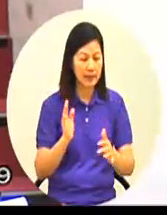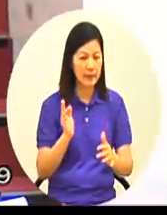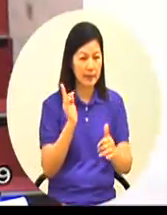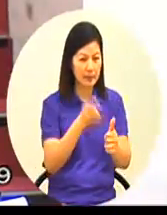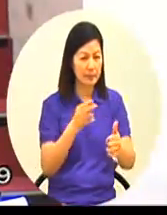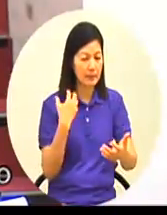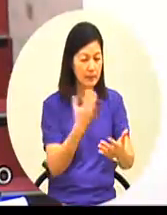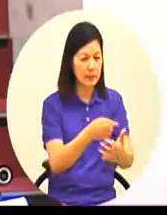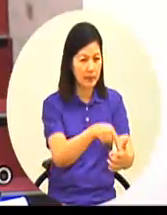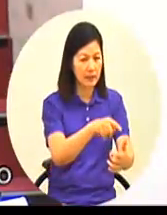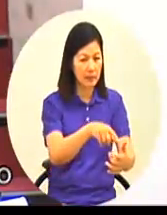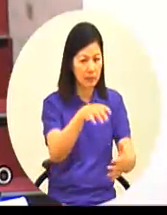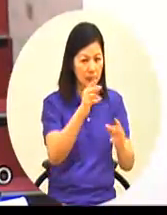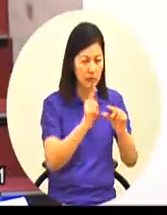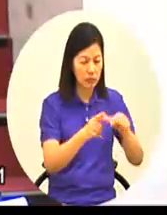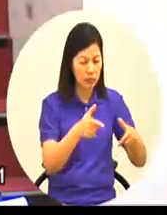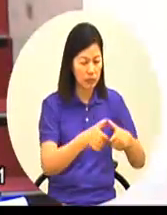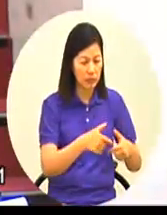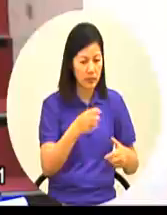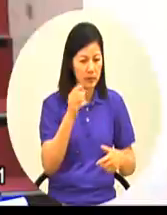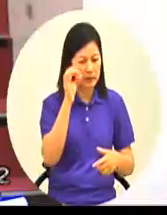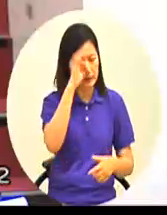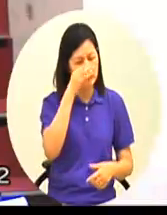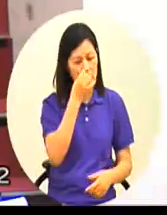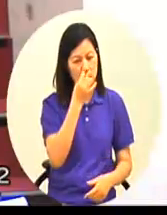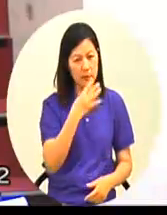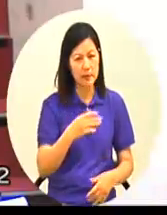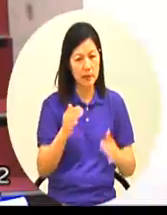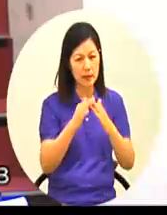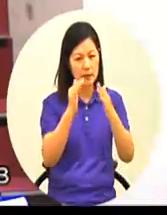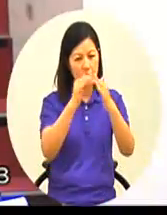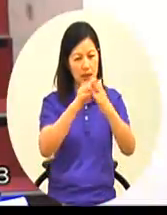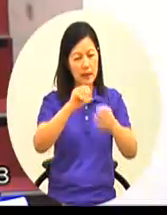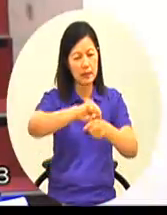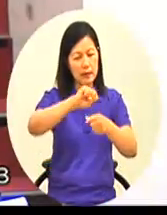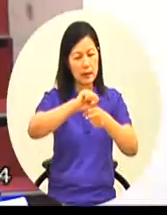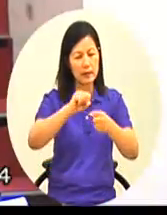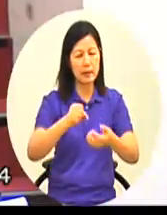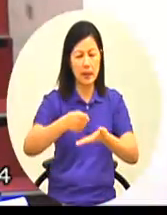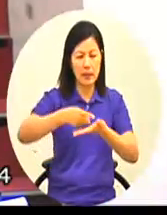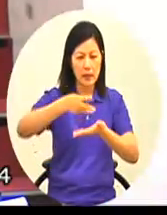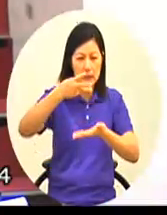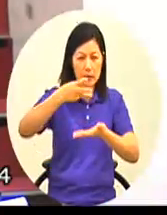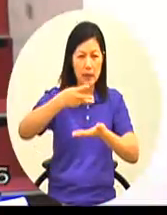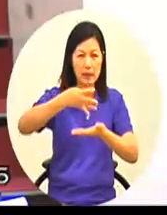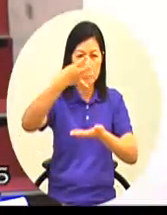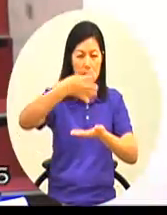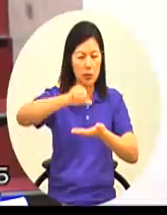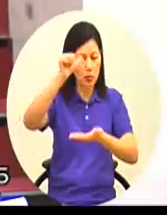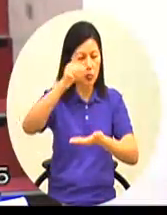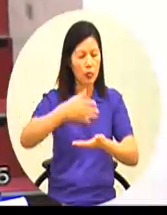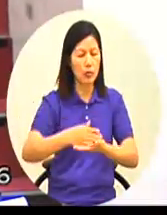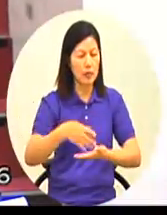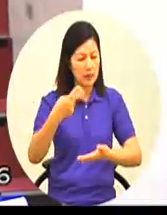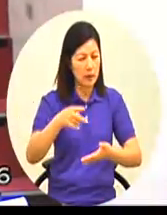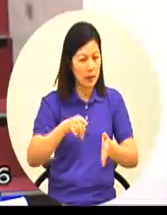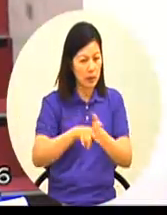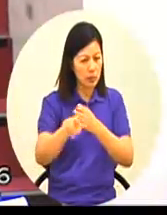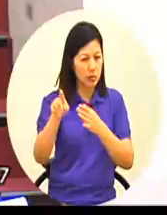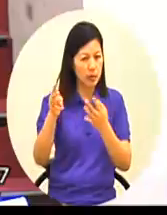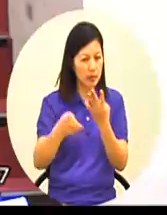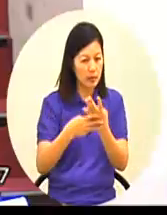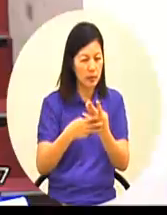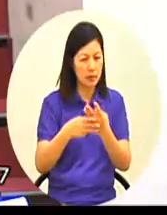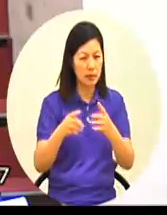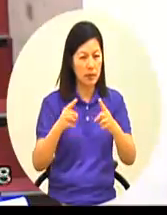啊。但是这个地方它是不是能够再加盖3楼、4楼到5楼？这个部分我们回去再找专业的人士